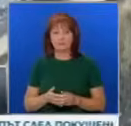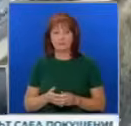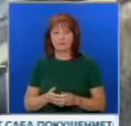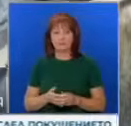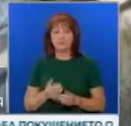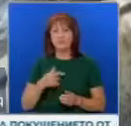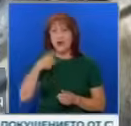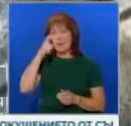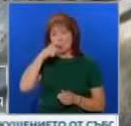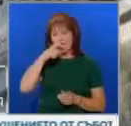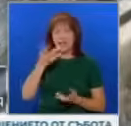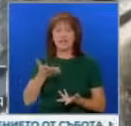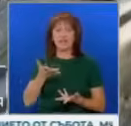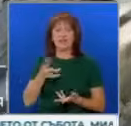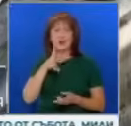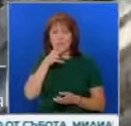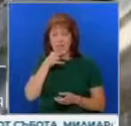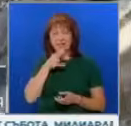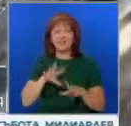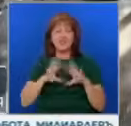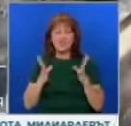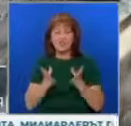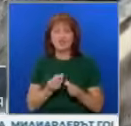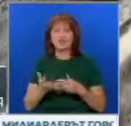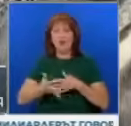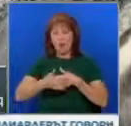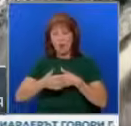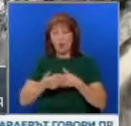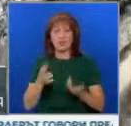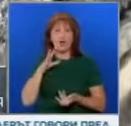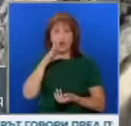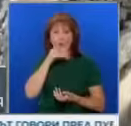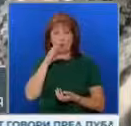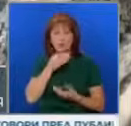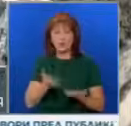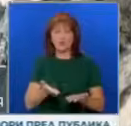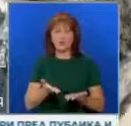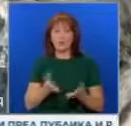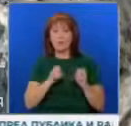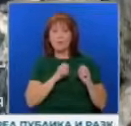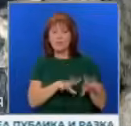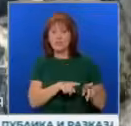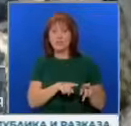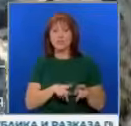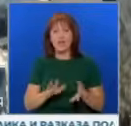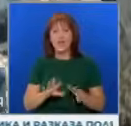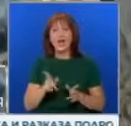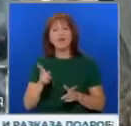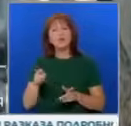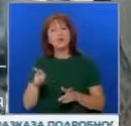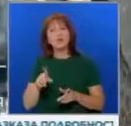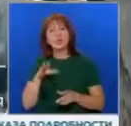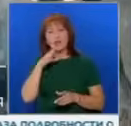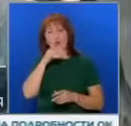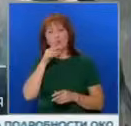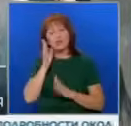Пилята имах кокошки, юрдечки, всичко. Котки, кучето и шко останало. Които бяха пуснати, имаше и не спяха. При овцете сигурно са изгорели,